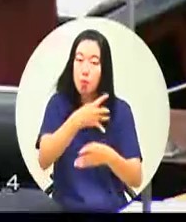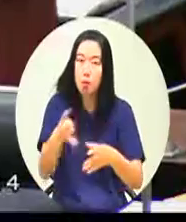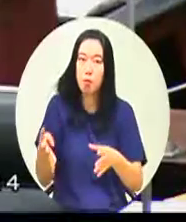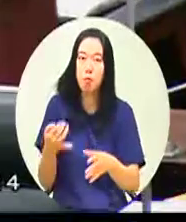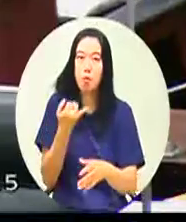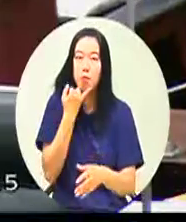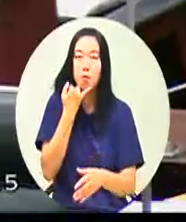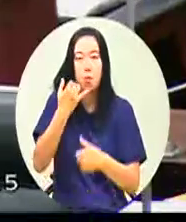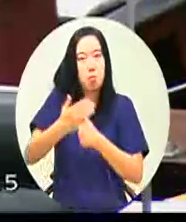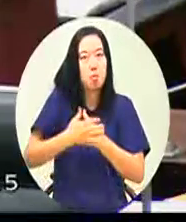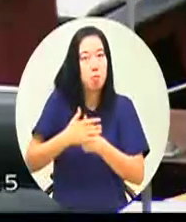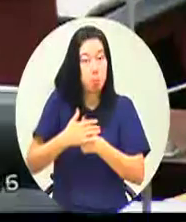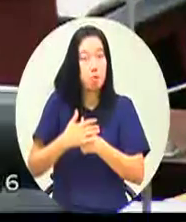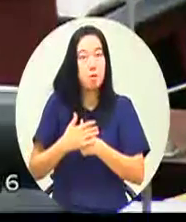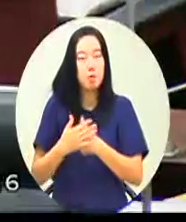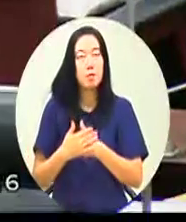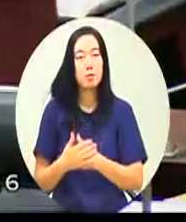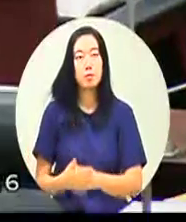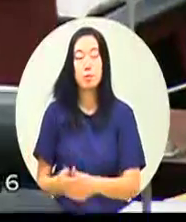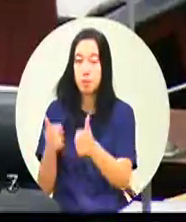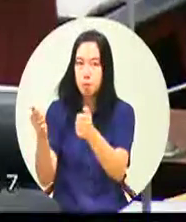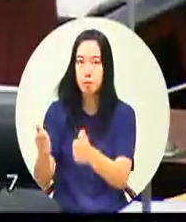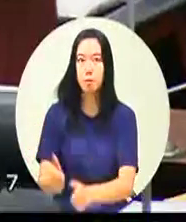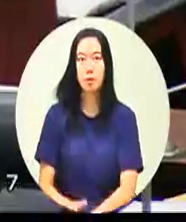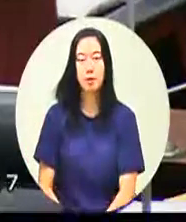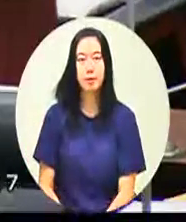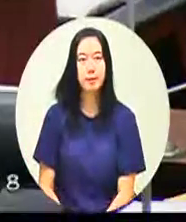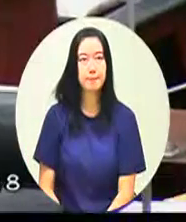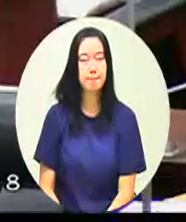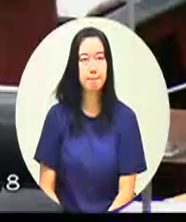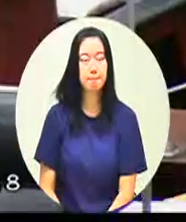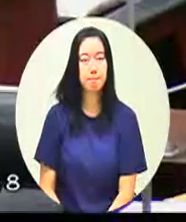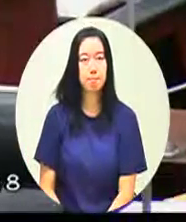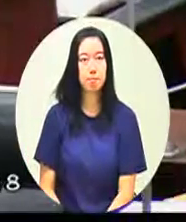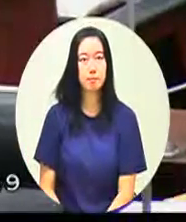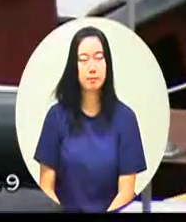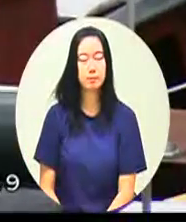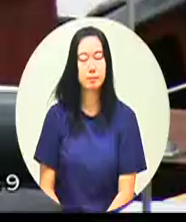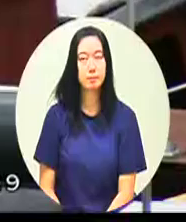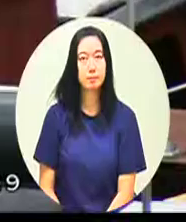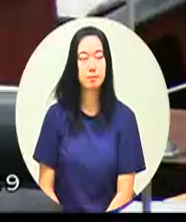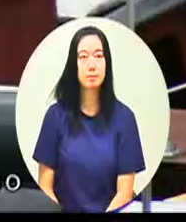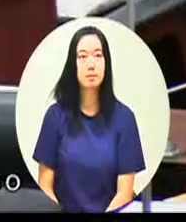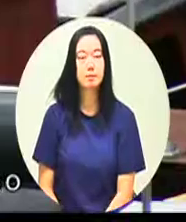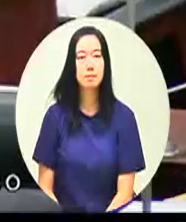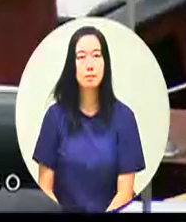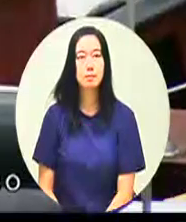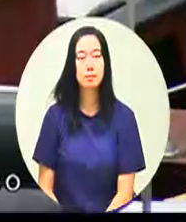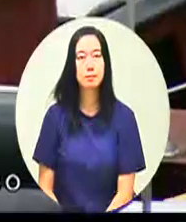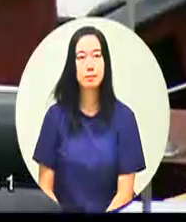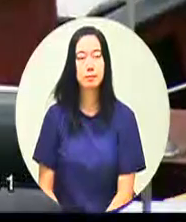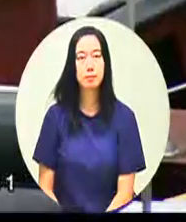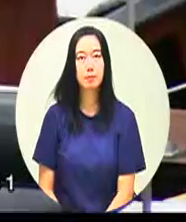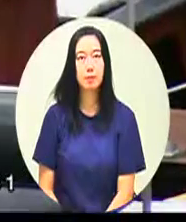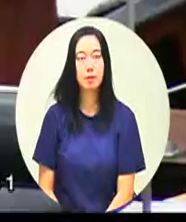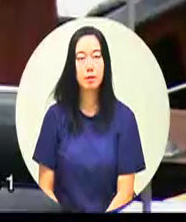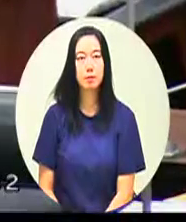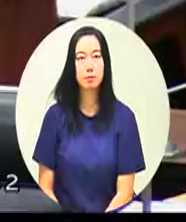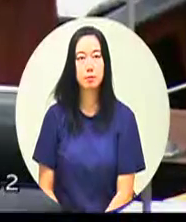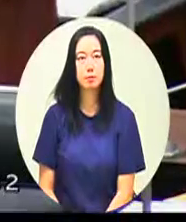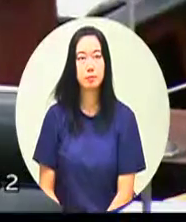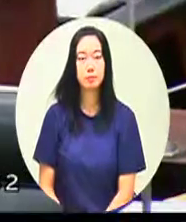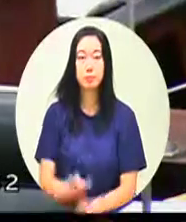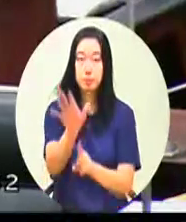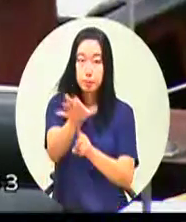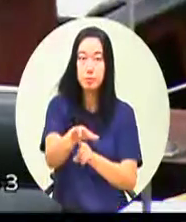到协助一下啦，吼。迄、那个阁有吼，迄个农业